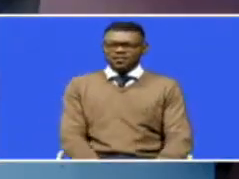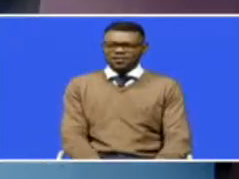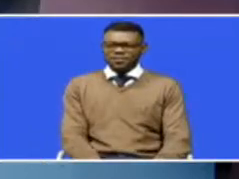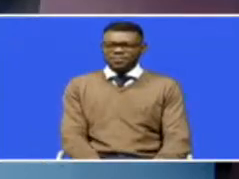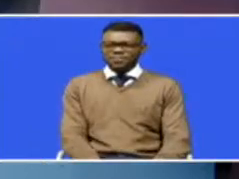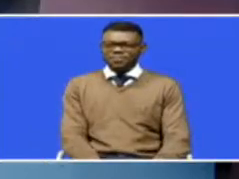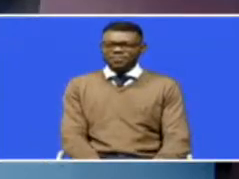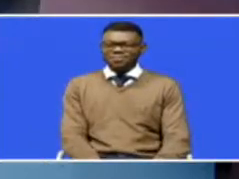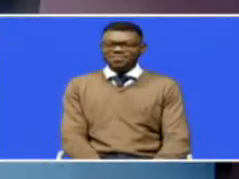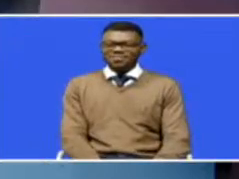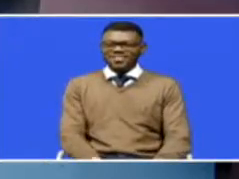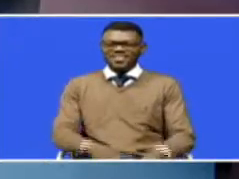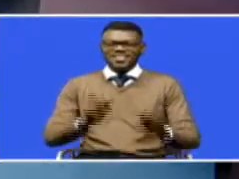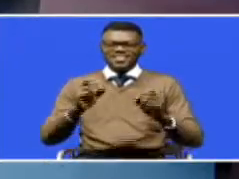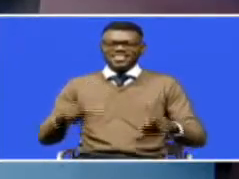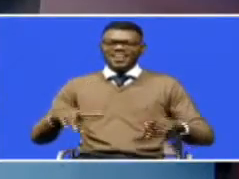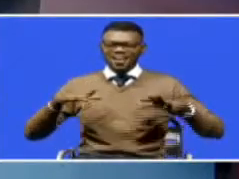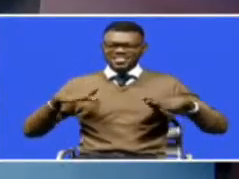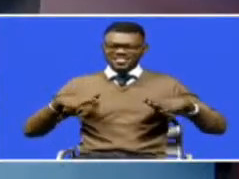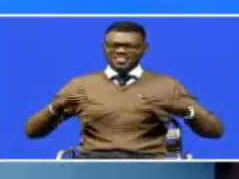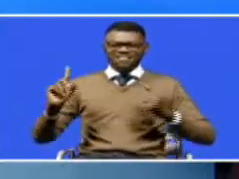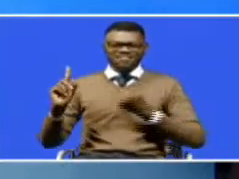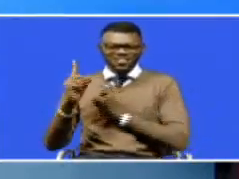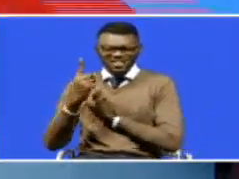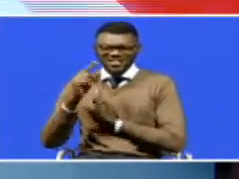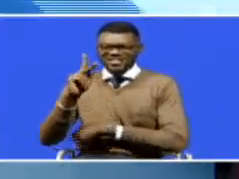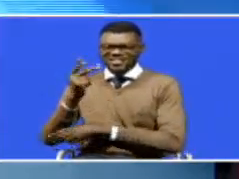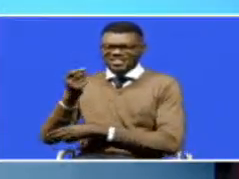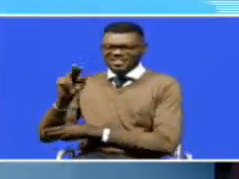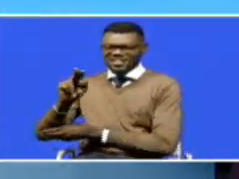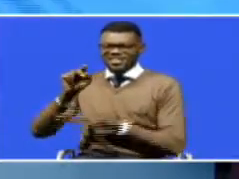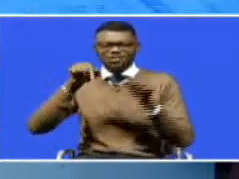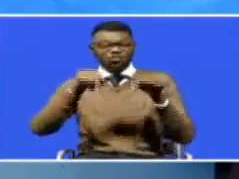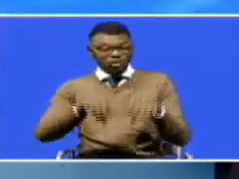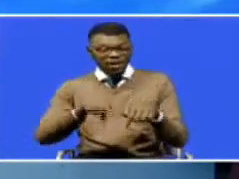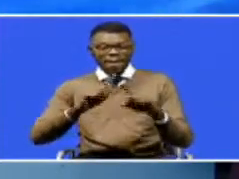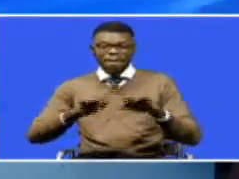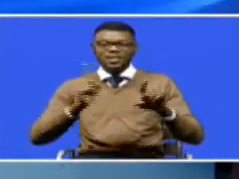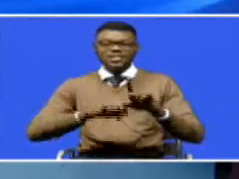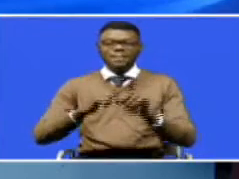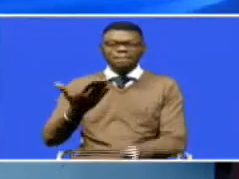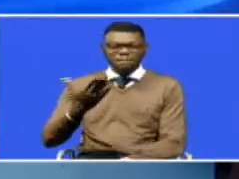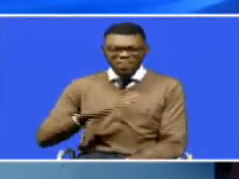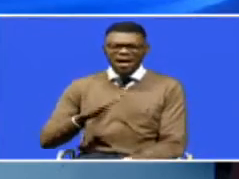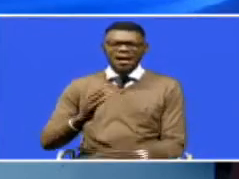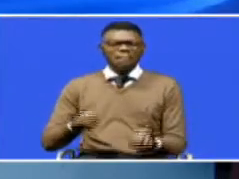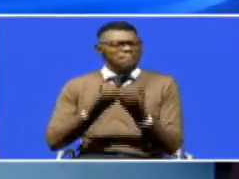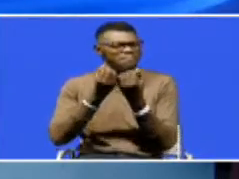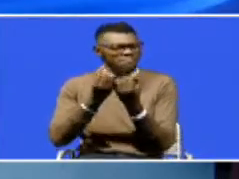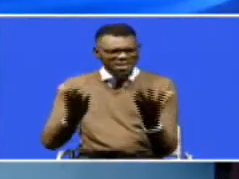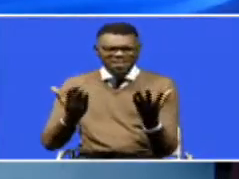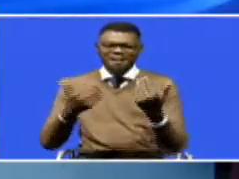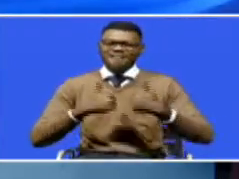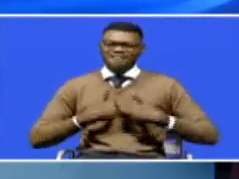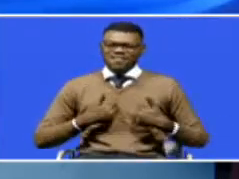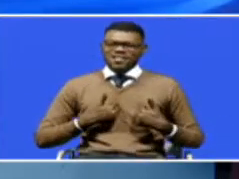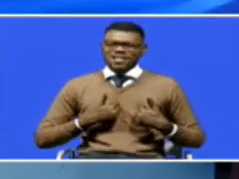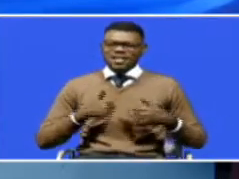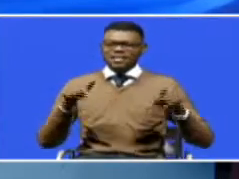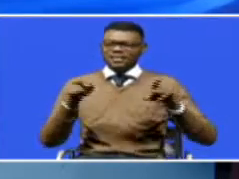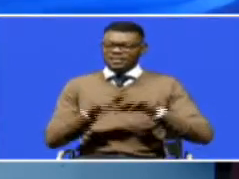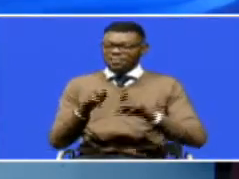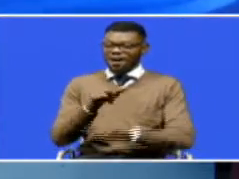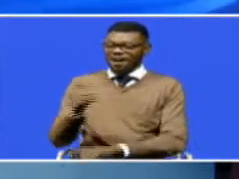Naam, bila shaka mtazamaji, mapumziko ya kwanza kabisa hapa KTN leo weekend, lakini tukirudi tuna mengi zaidi ambayo tumekuandalia, ikiwemo